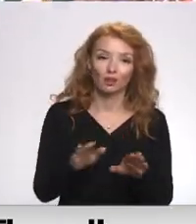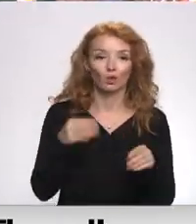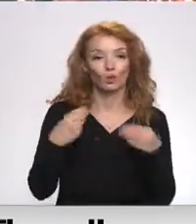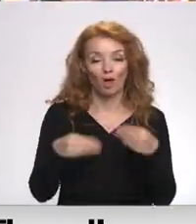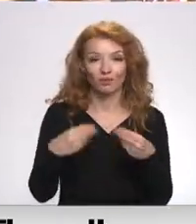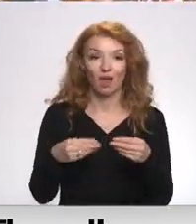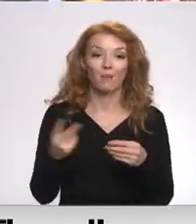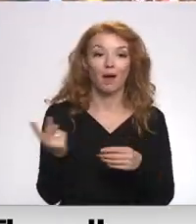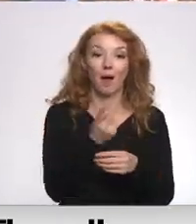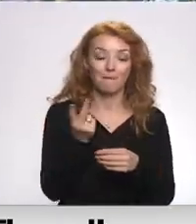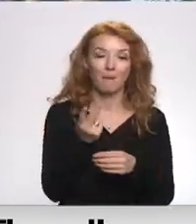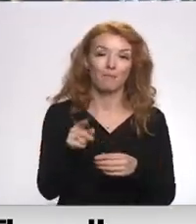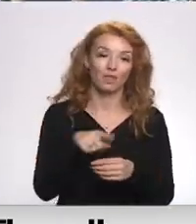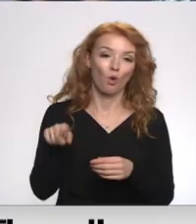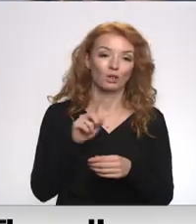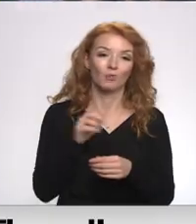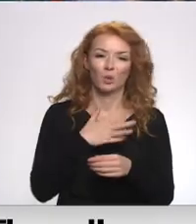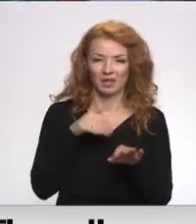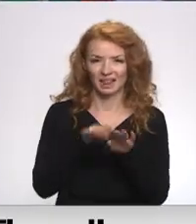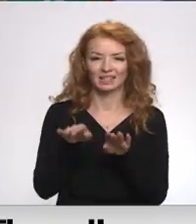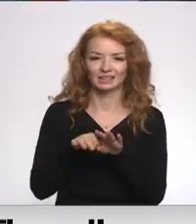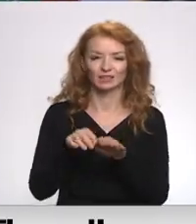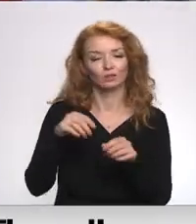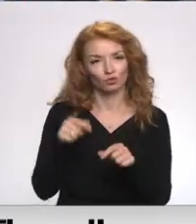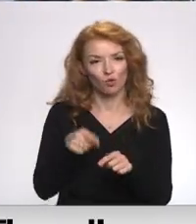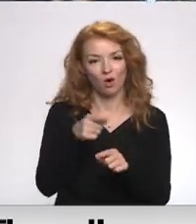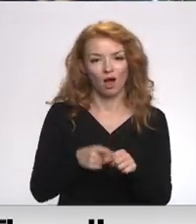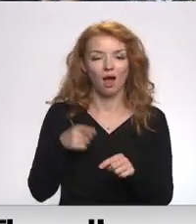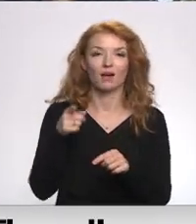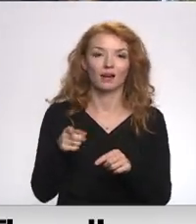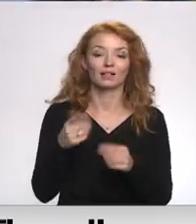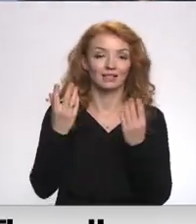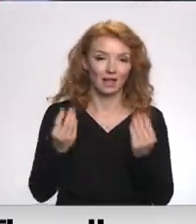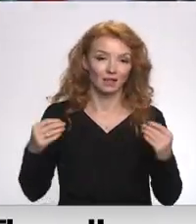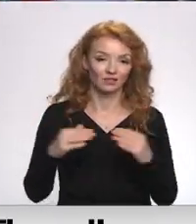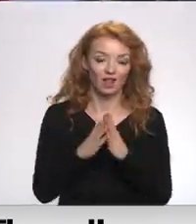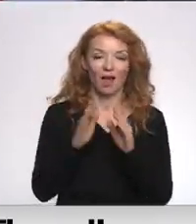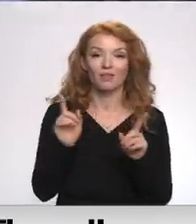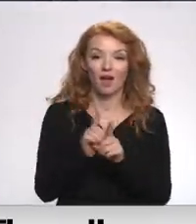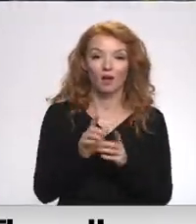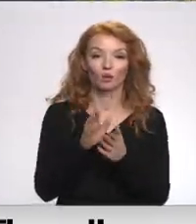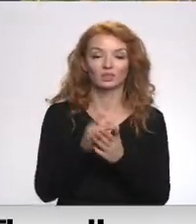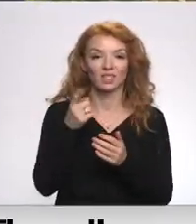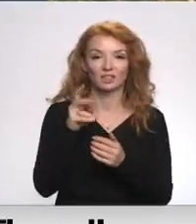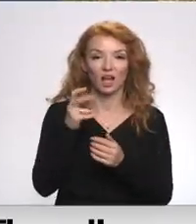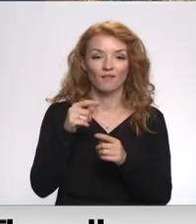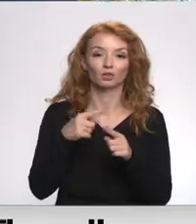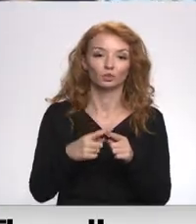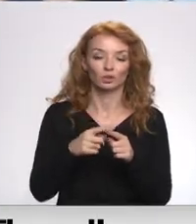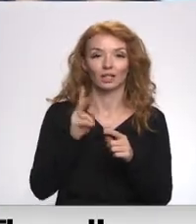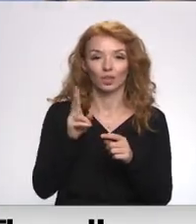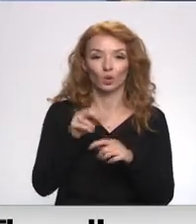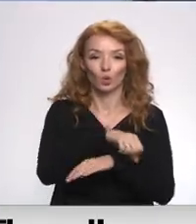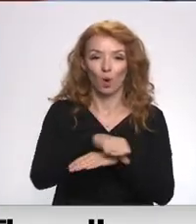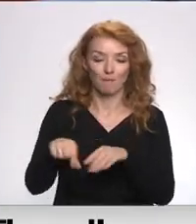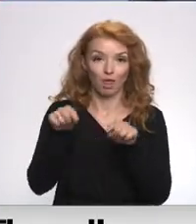rotaļām, kas abām brāļu tautām ir visai līdzīgas, šoreiz Baltu vienības diena tika atzīmēta arī uz Sesavas un Krivukū pagastu